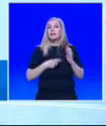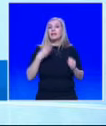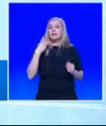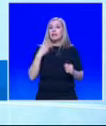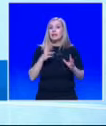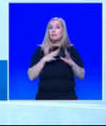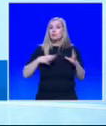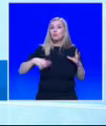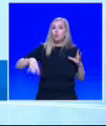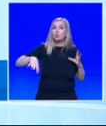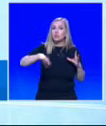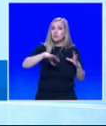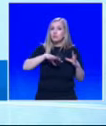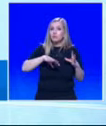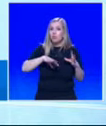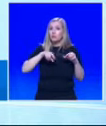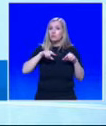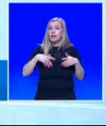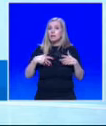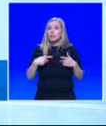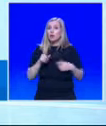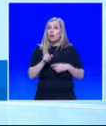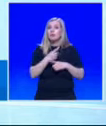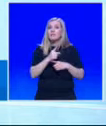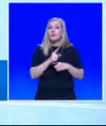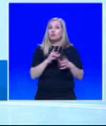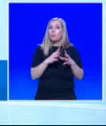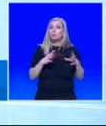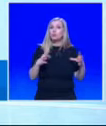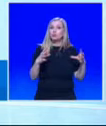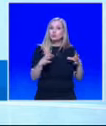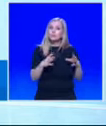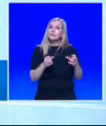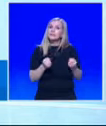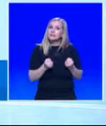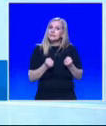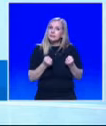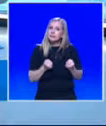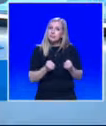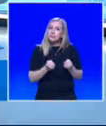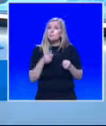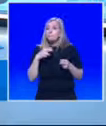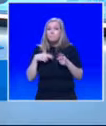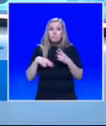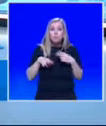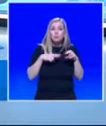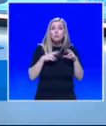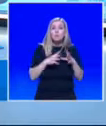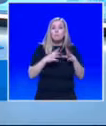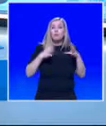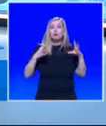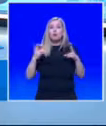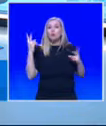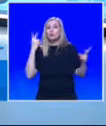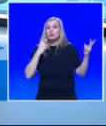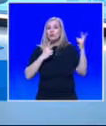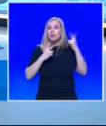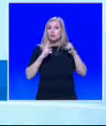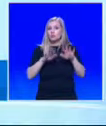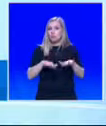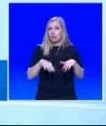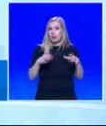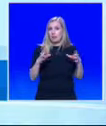мнозинство, това изисква управляващото мнозинство да се напъне и да потърси по-широк консенсус в